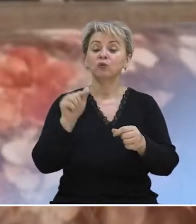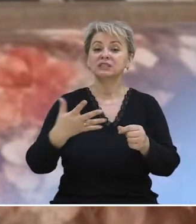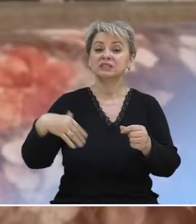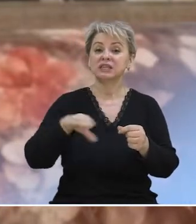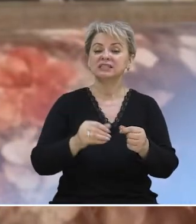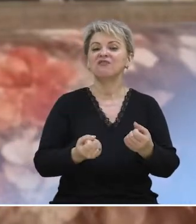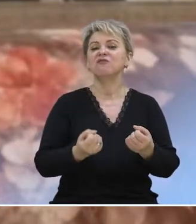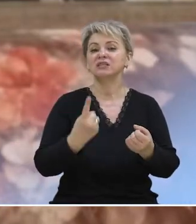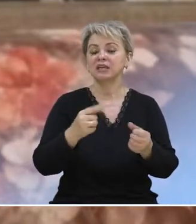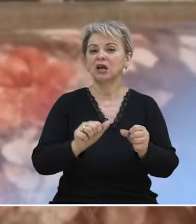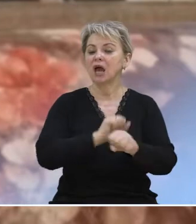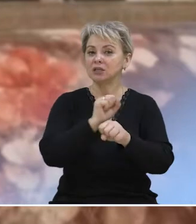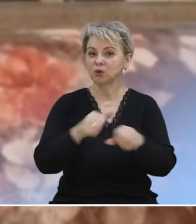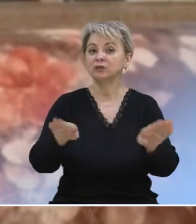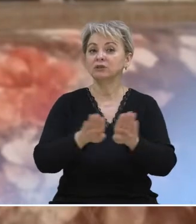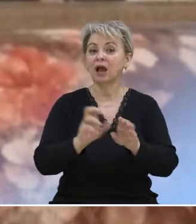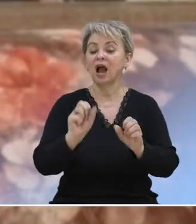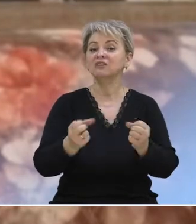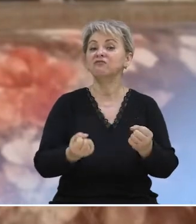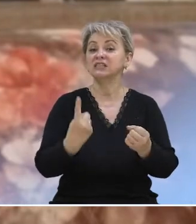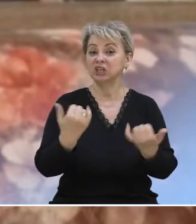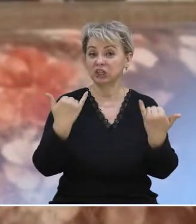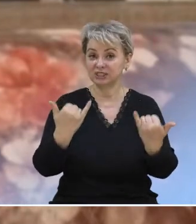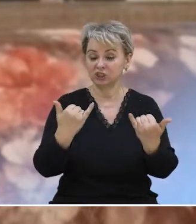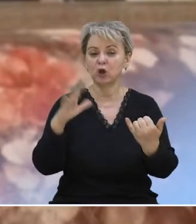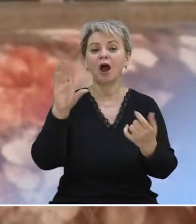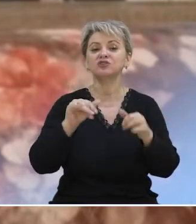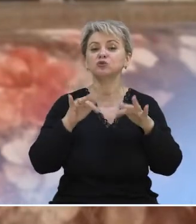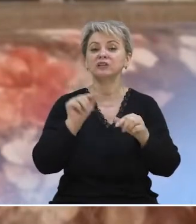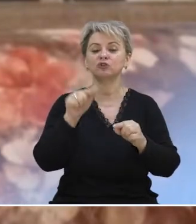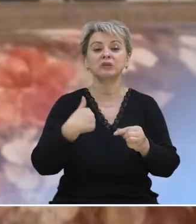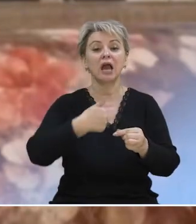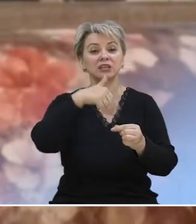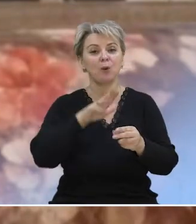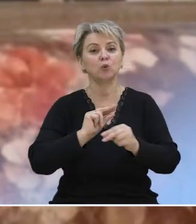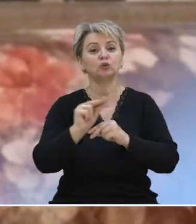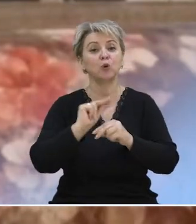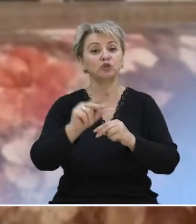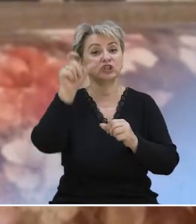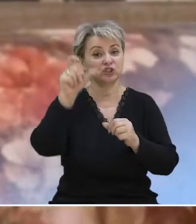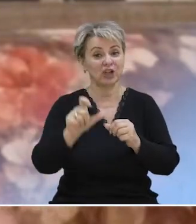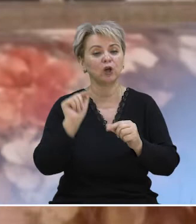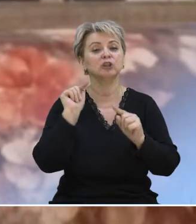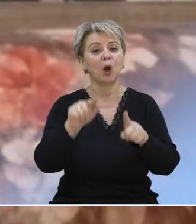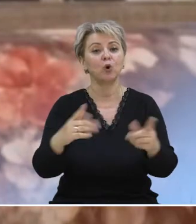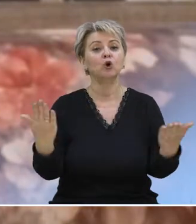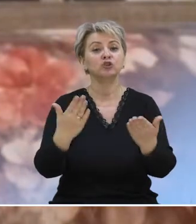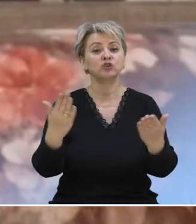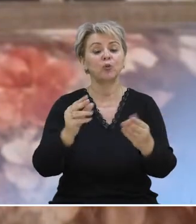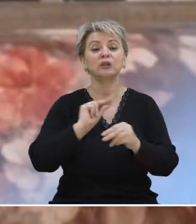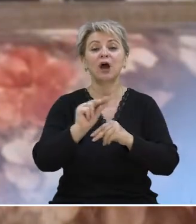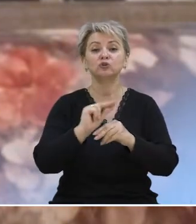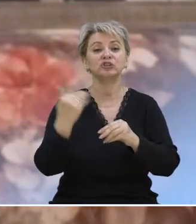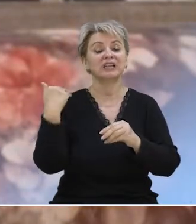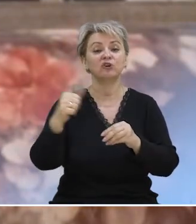Ну вот здесь обычно возникает пауза, точно так же, как она возникла и сейчас. А все дело в том, что я не могу научить человека тому,